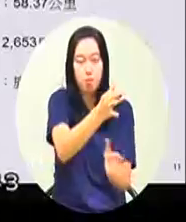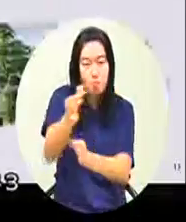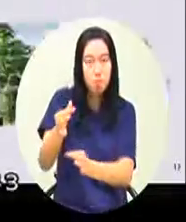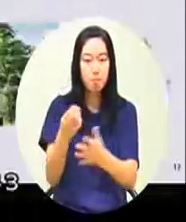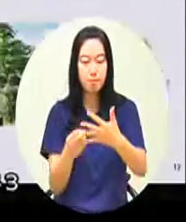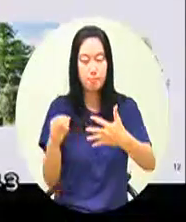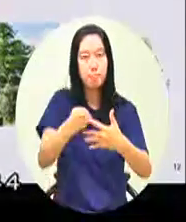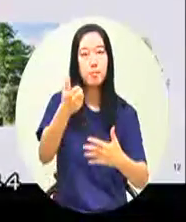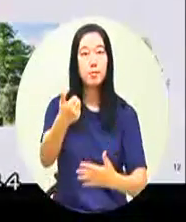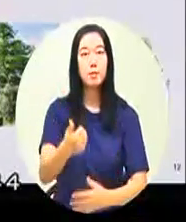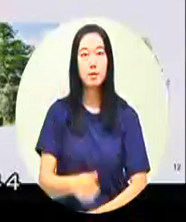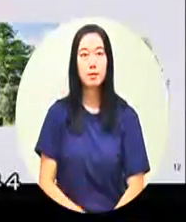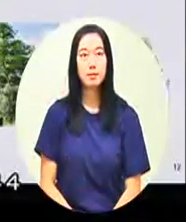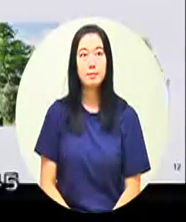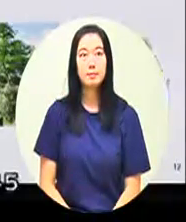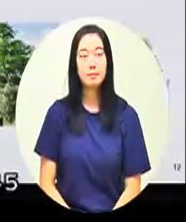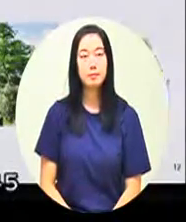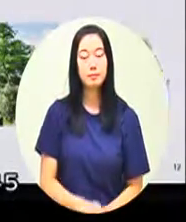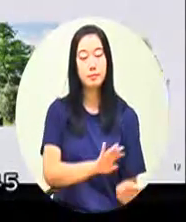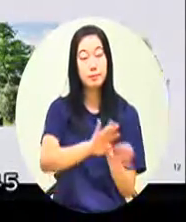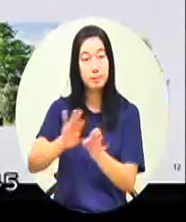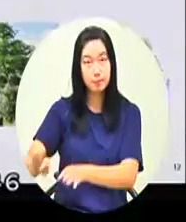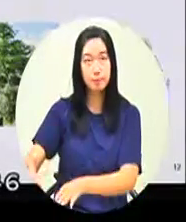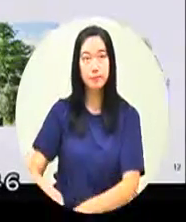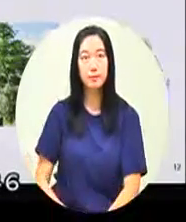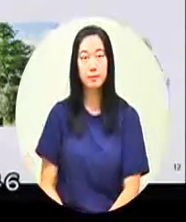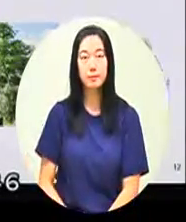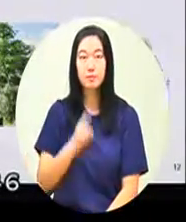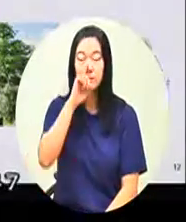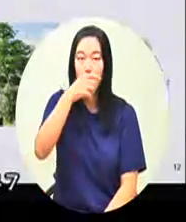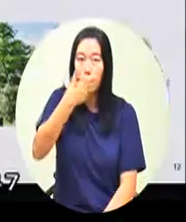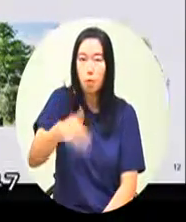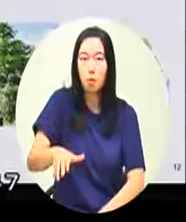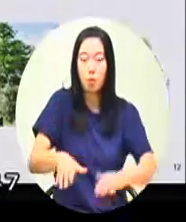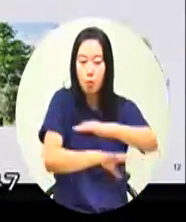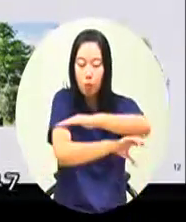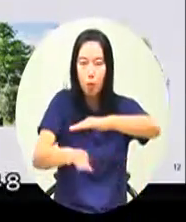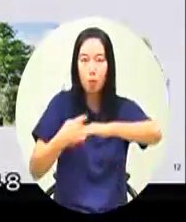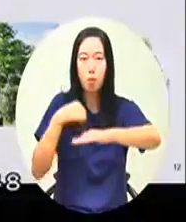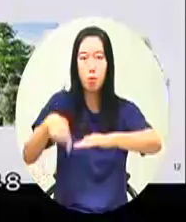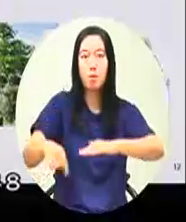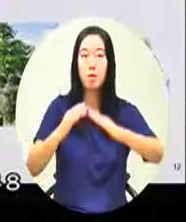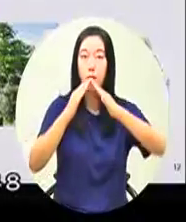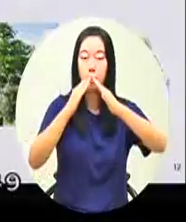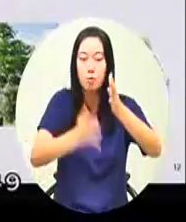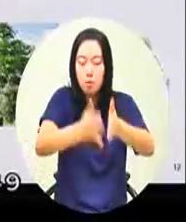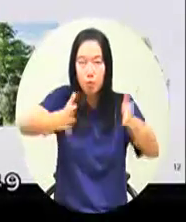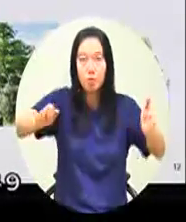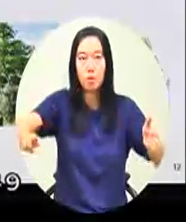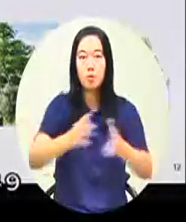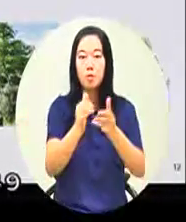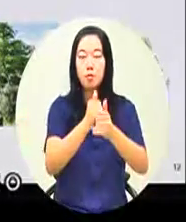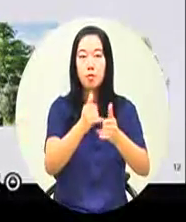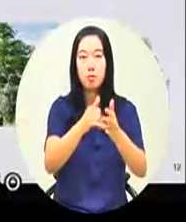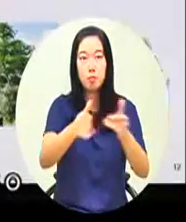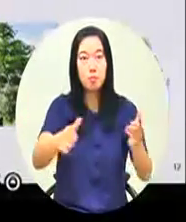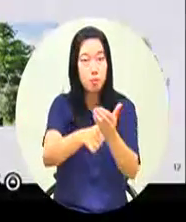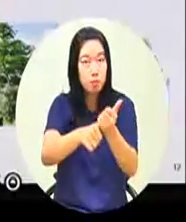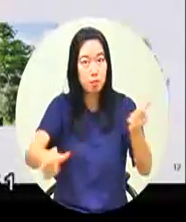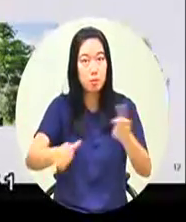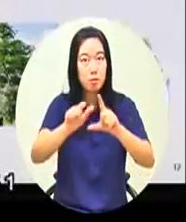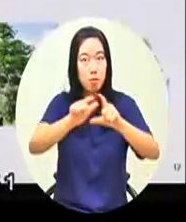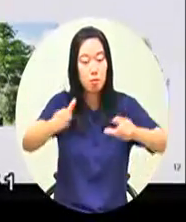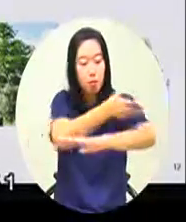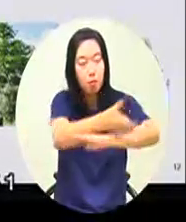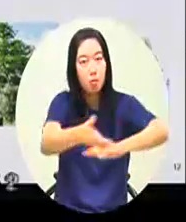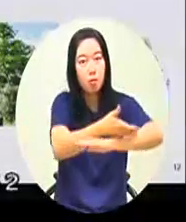一页。那另外在属于污水方面的，我们还有在市区民生大排做一个污水截流，那这个部分主